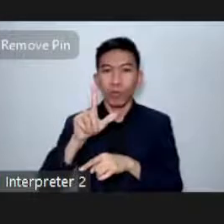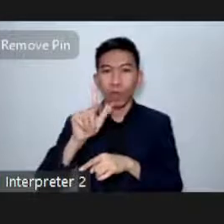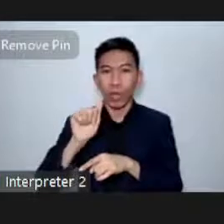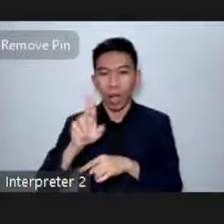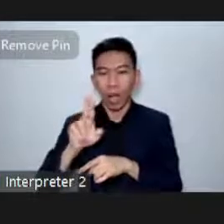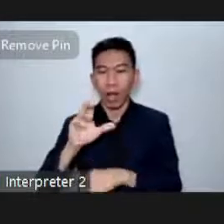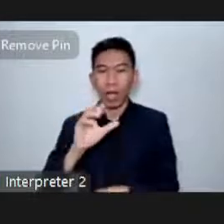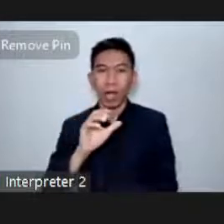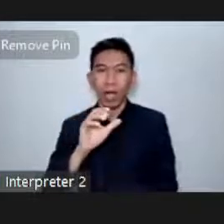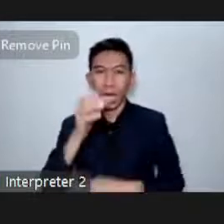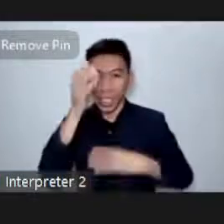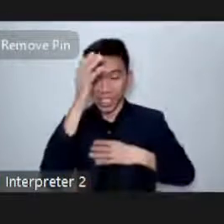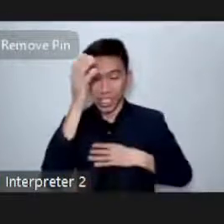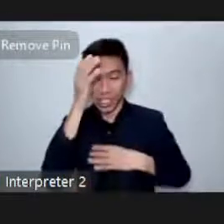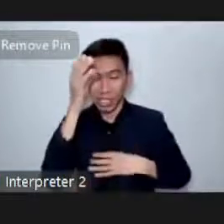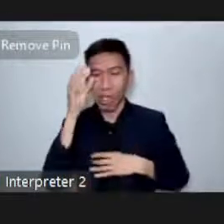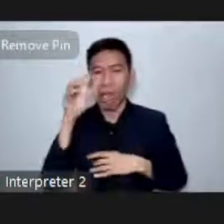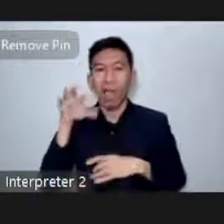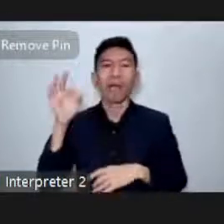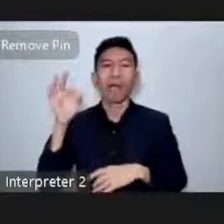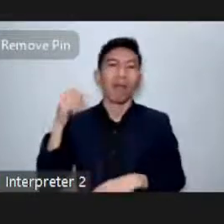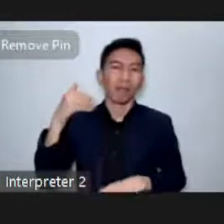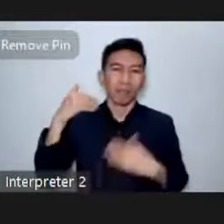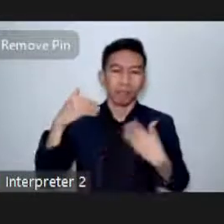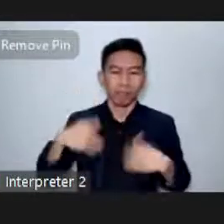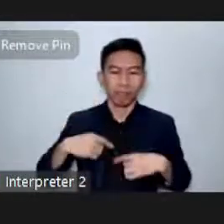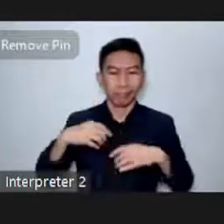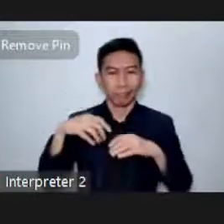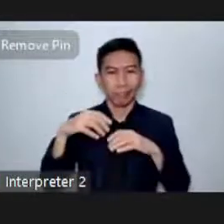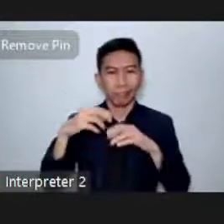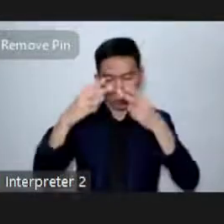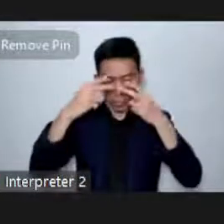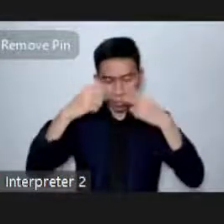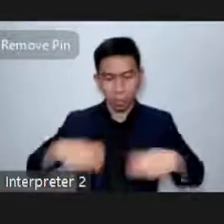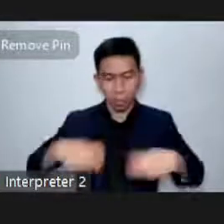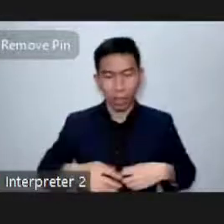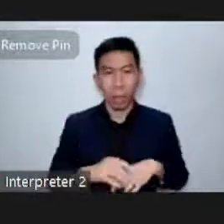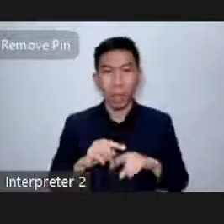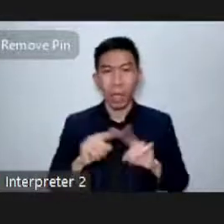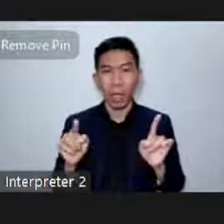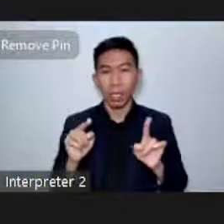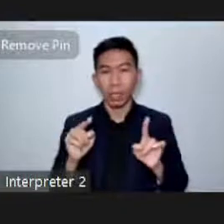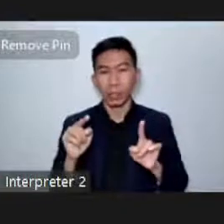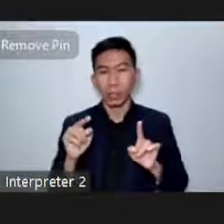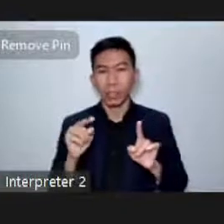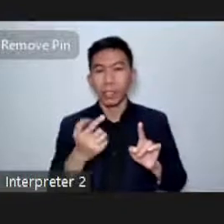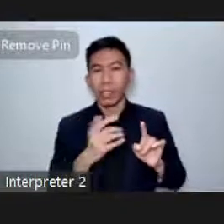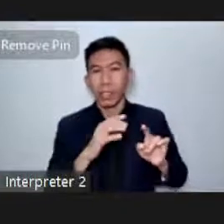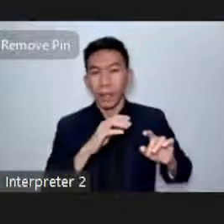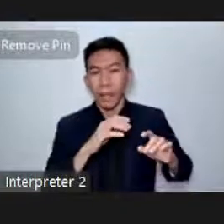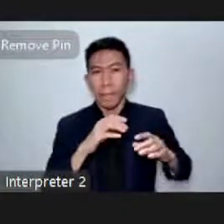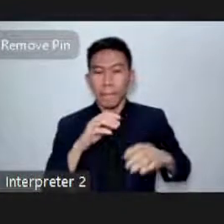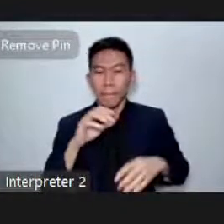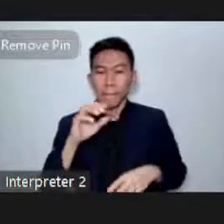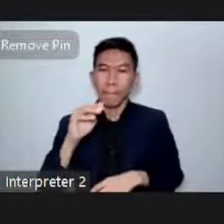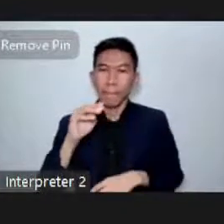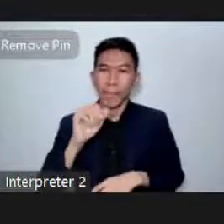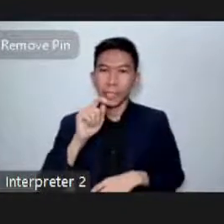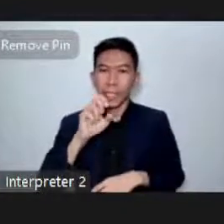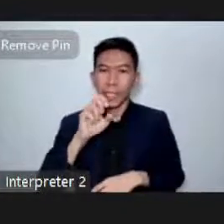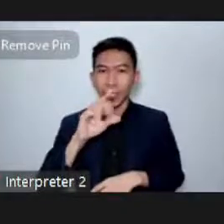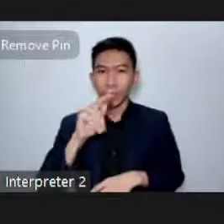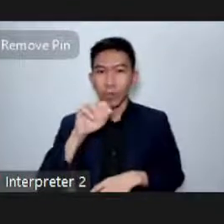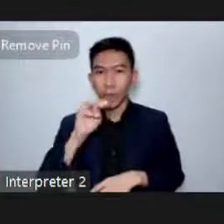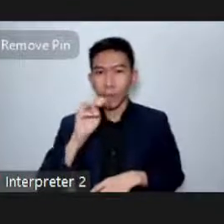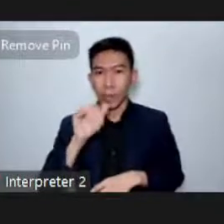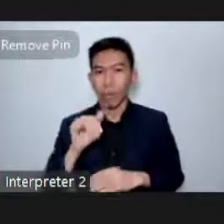ang diagnosis sa biopsy ko. Pero sa modified radical mastectomy, umakyat